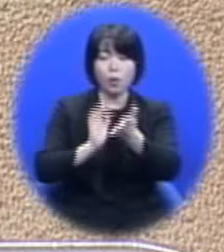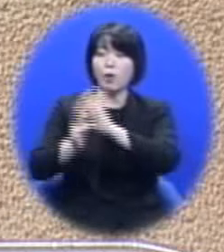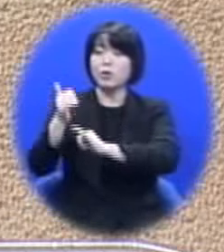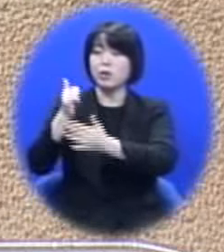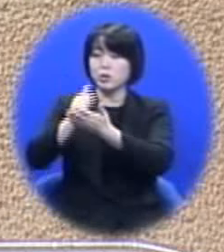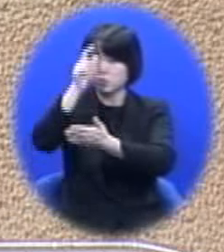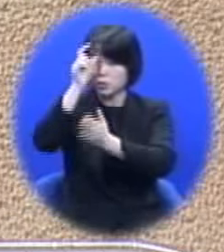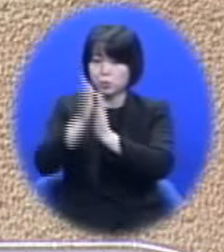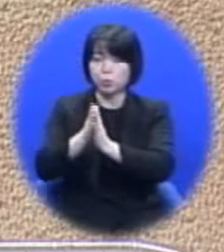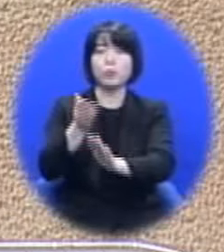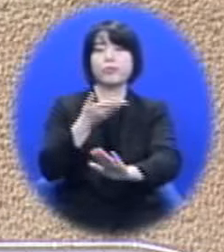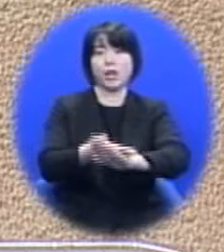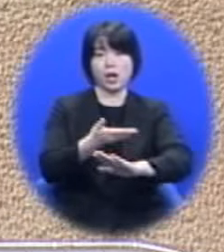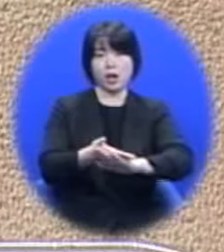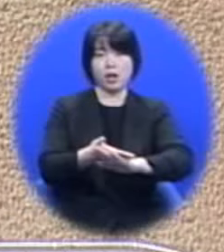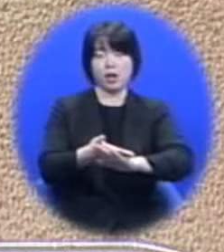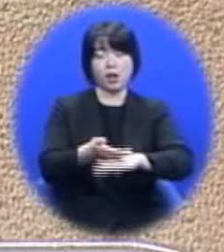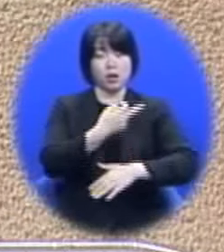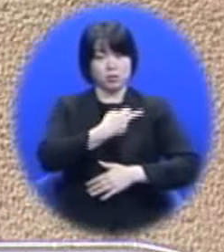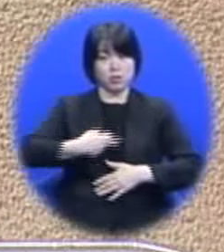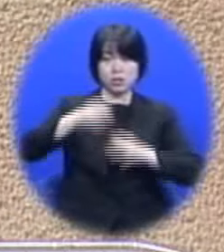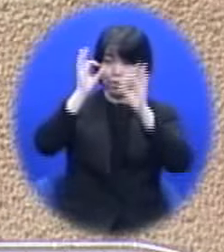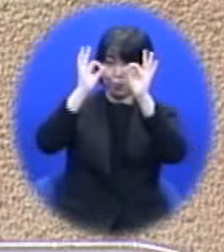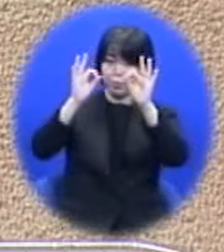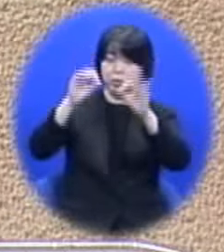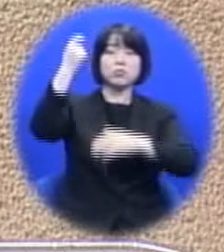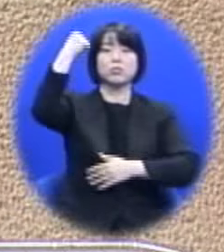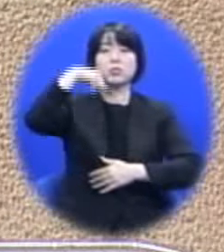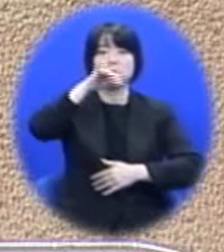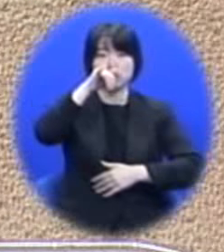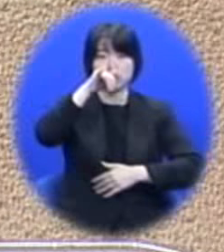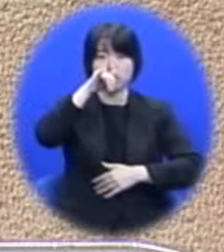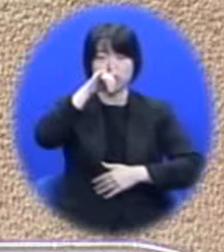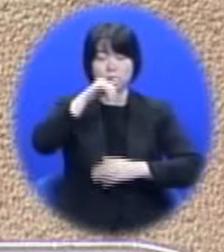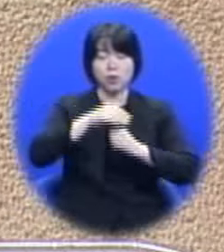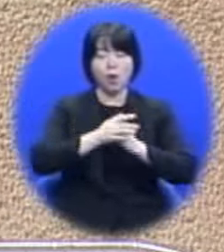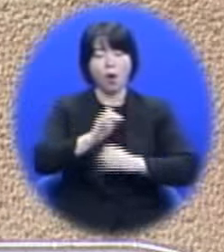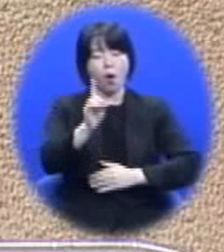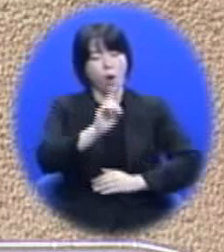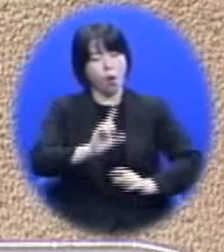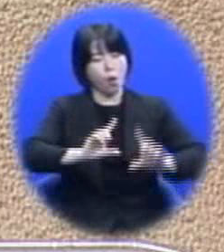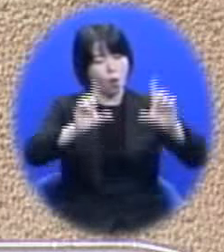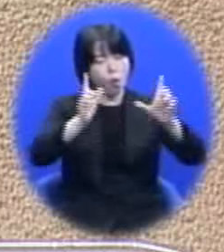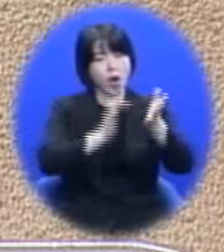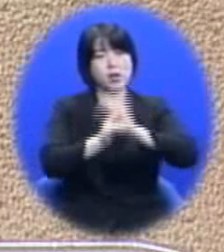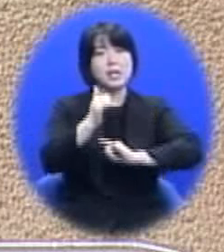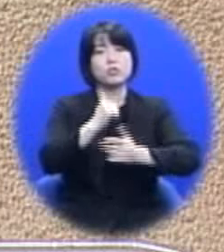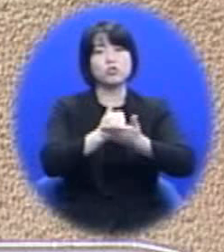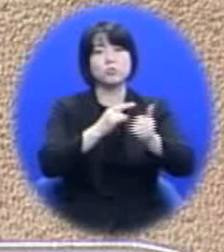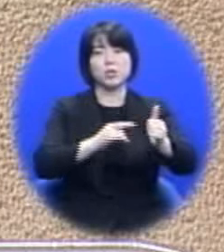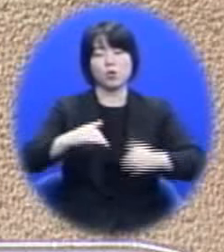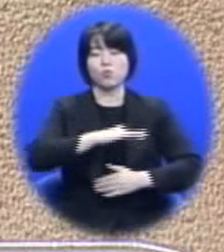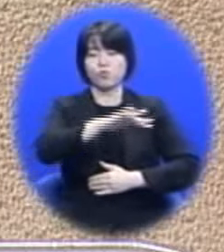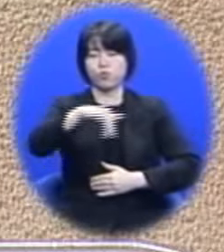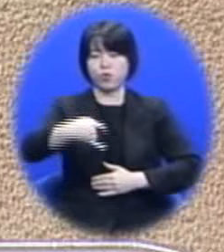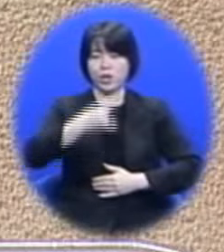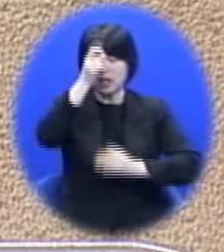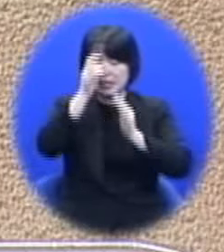달라요. 제자들이 그걸 느꼈어요. 그래서 제자들이 어느 날 예수님에게 우리에게 기도를 가르쳐